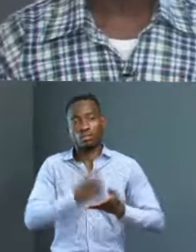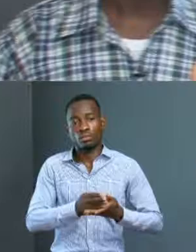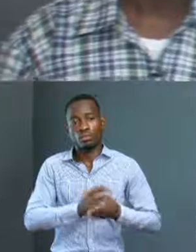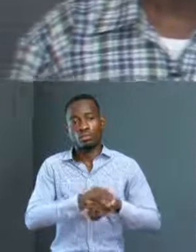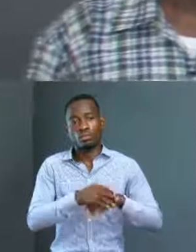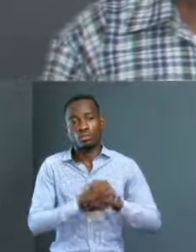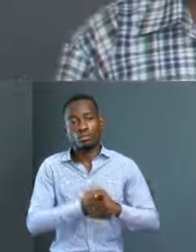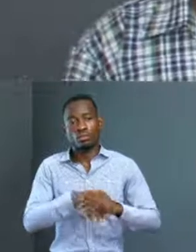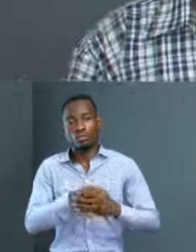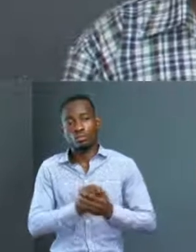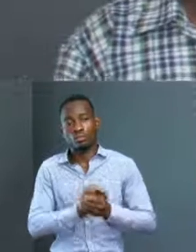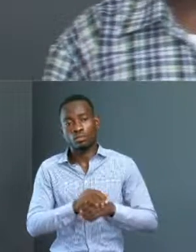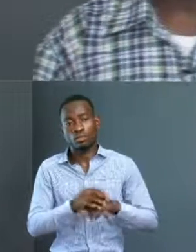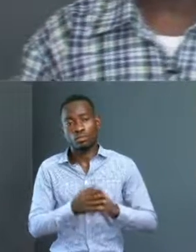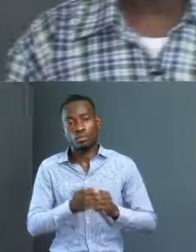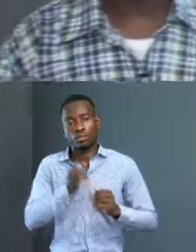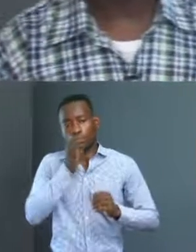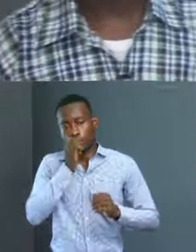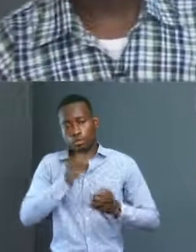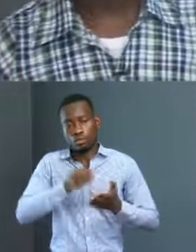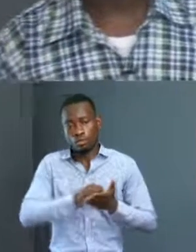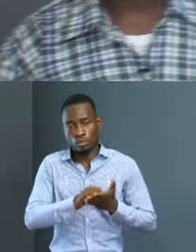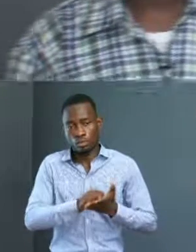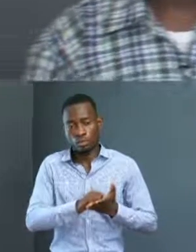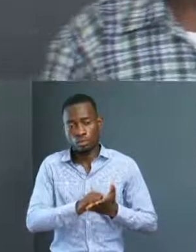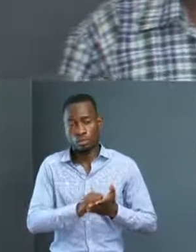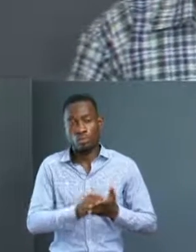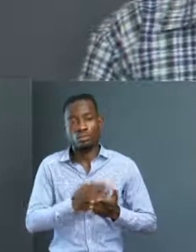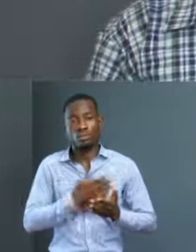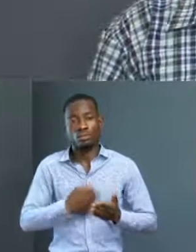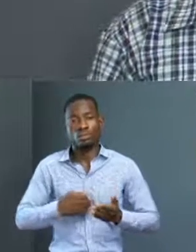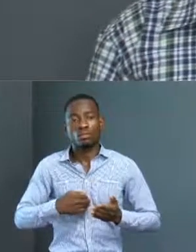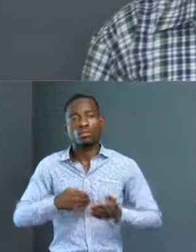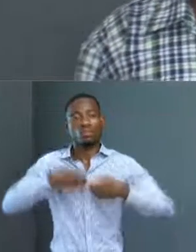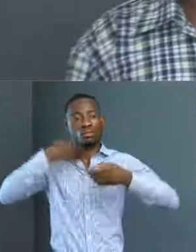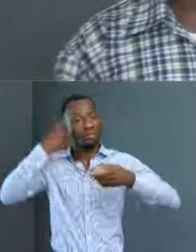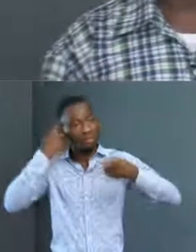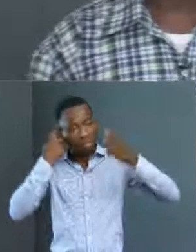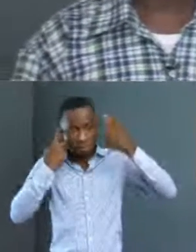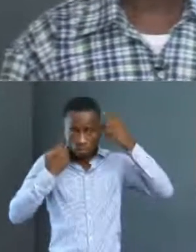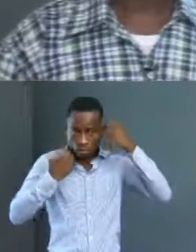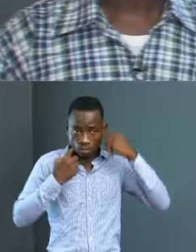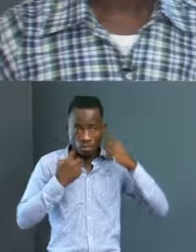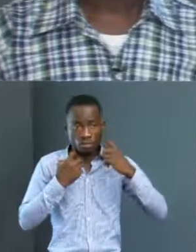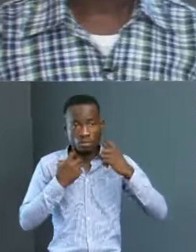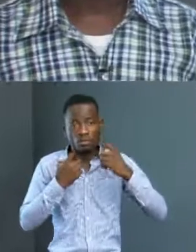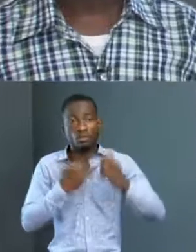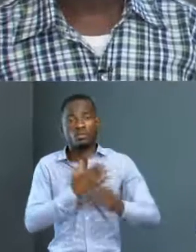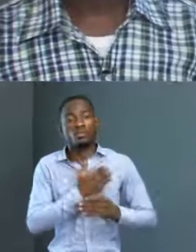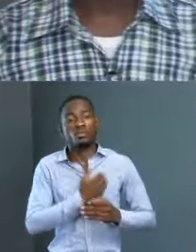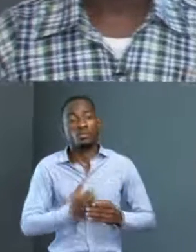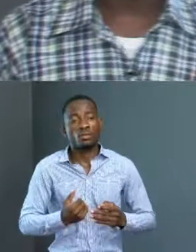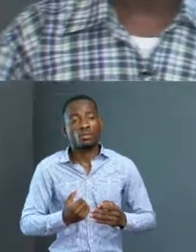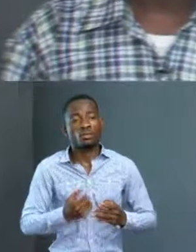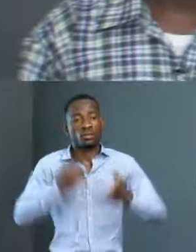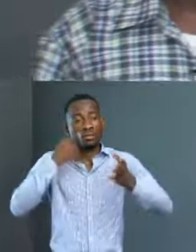lavant régulièrement les mains à l'eau et au savon, en portant vos masques de protection et